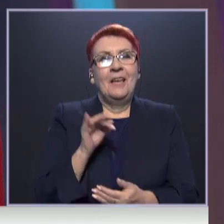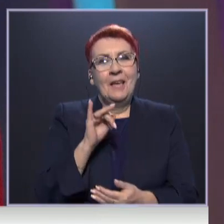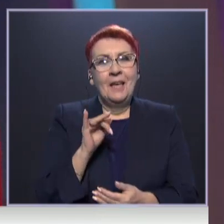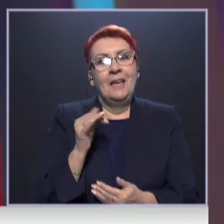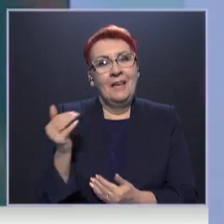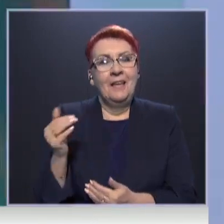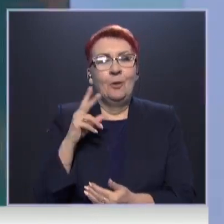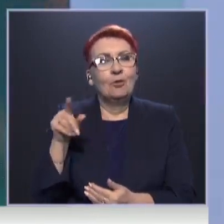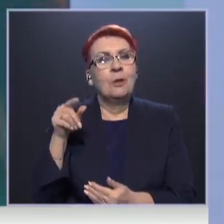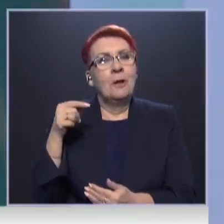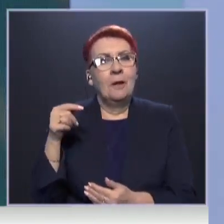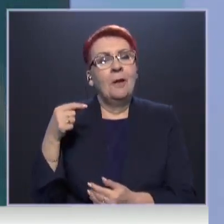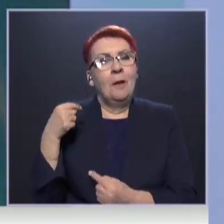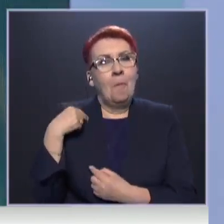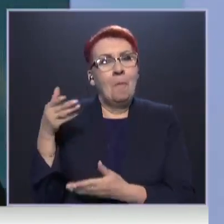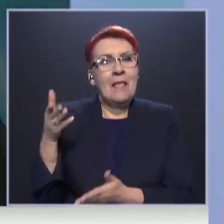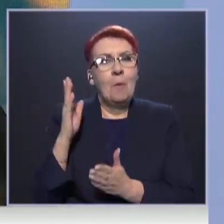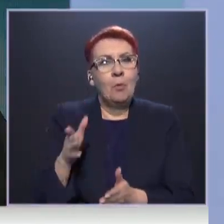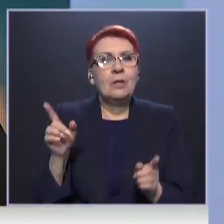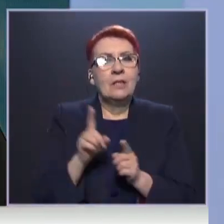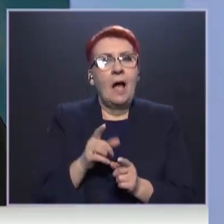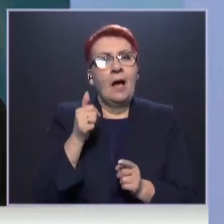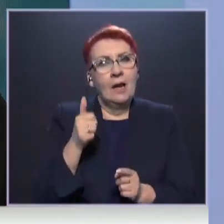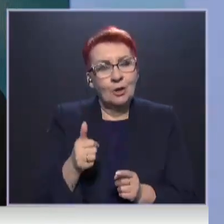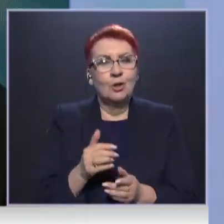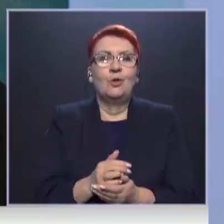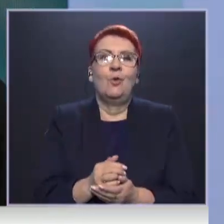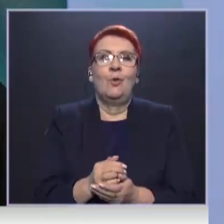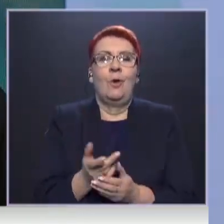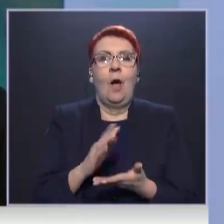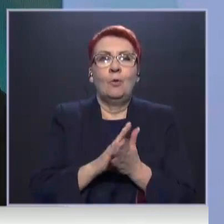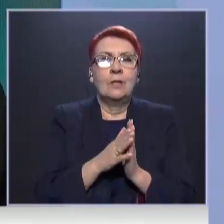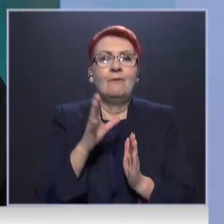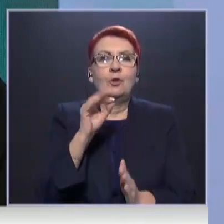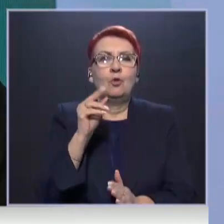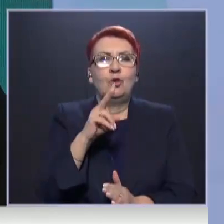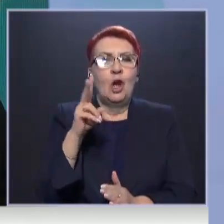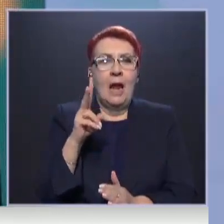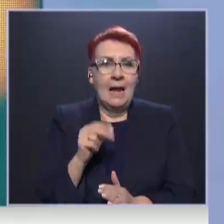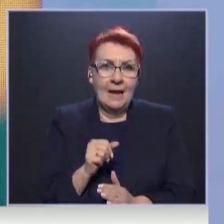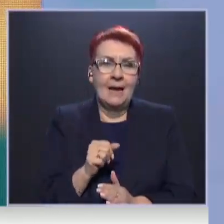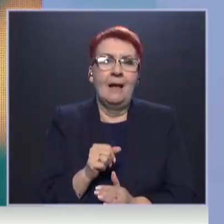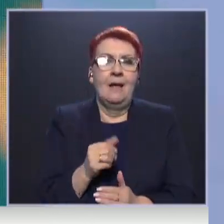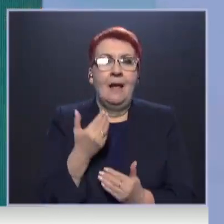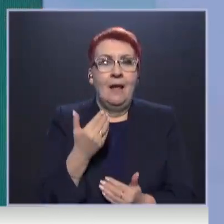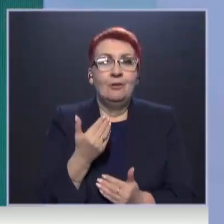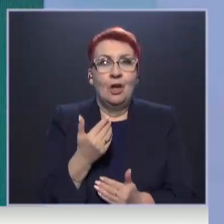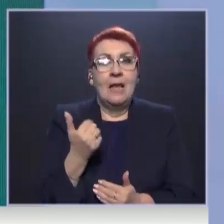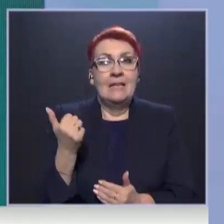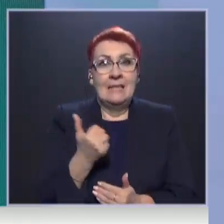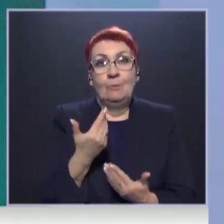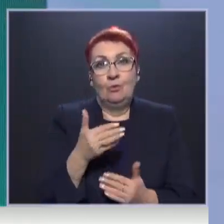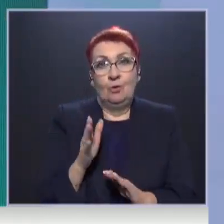не нарушать сегодня строгости устава сочельника. Ну, впрочем, сейчас сплошная седмица вот